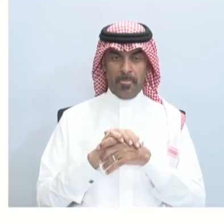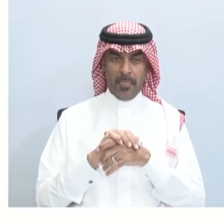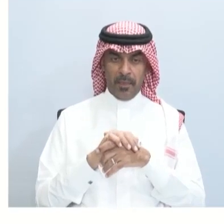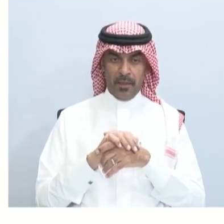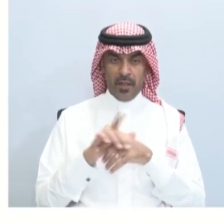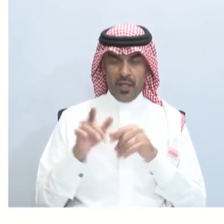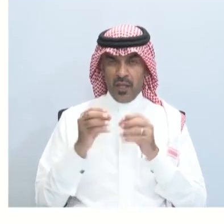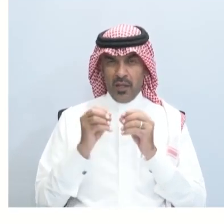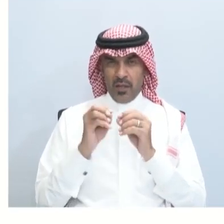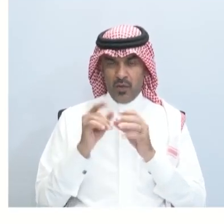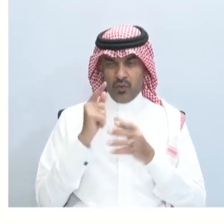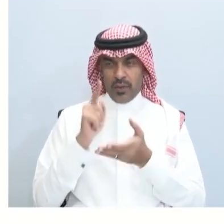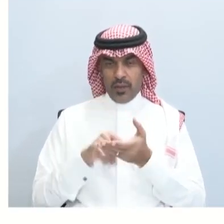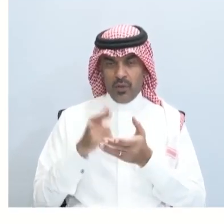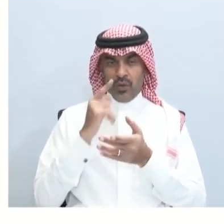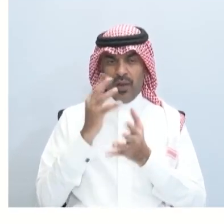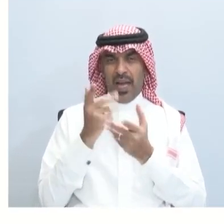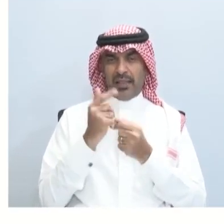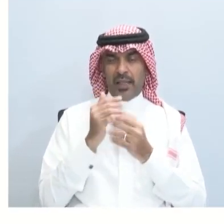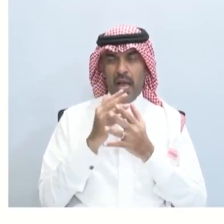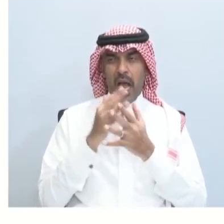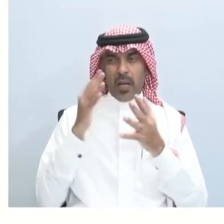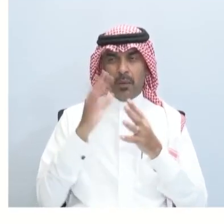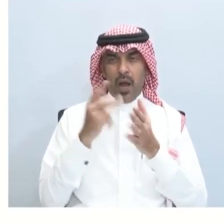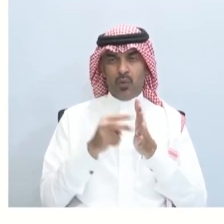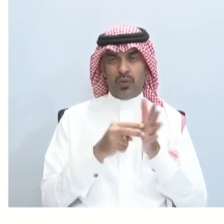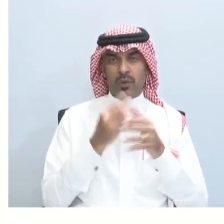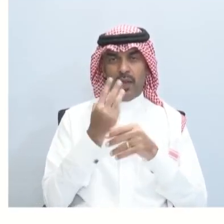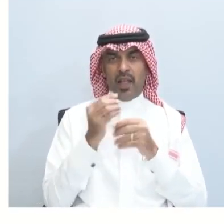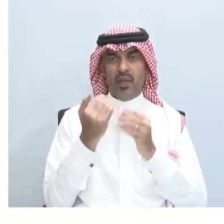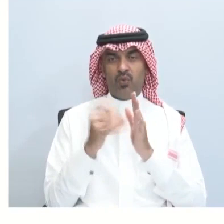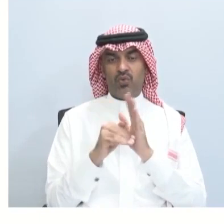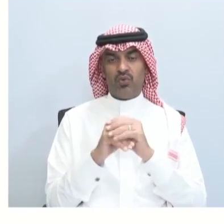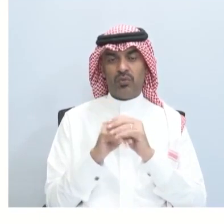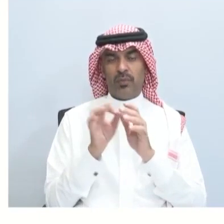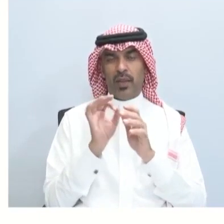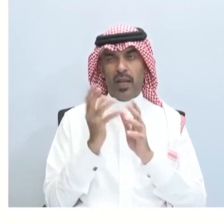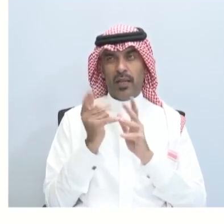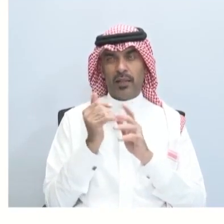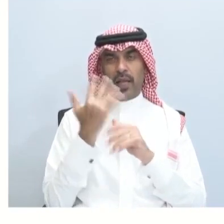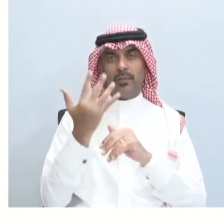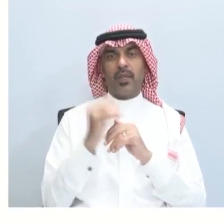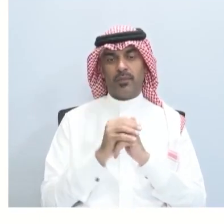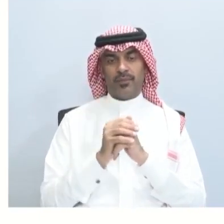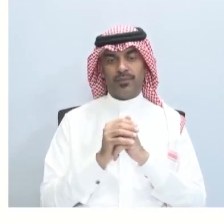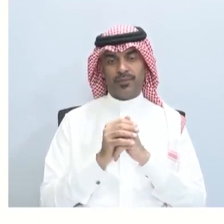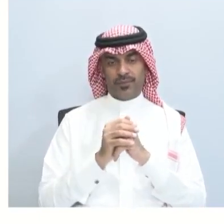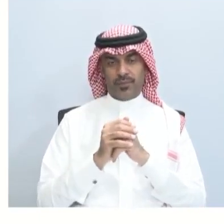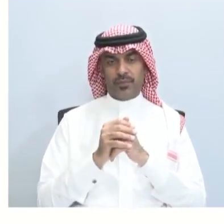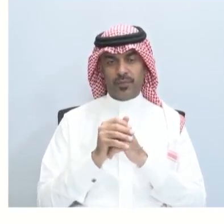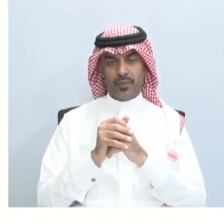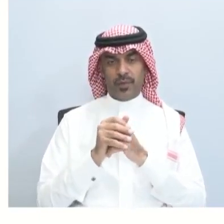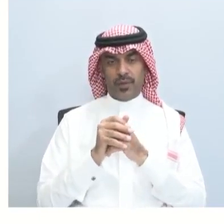صحه الحل نعوض باي عدد اكبر من او يساوي ثلاثه ونصف وليكن العدد خمسه في المتباينه الاصليه